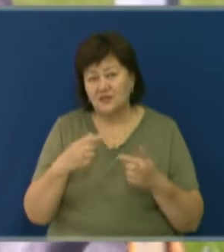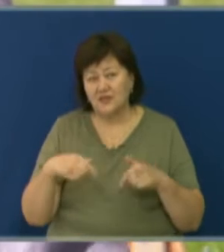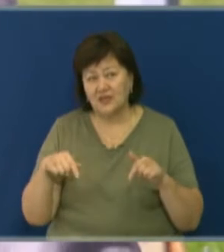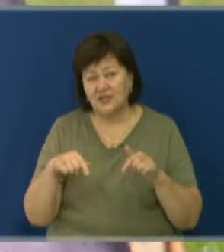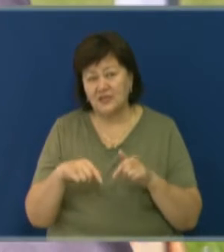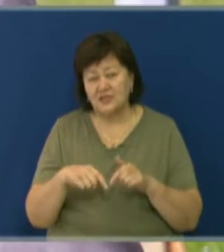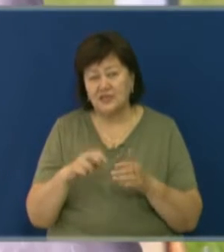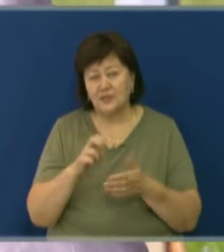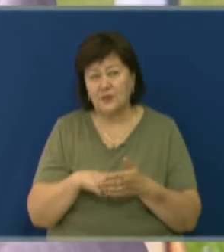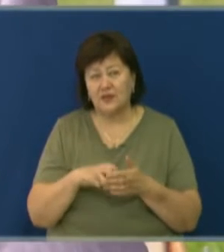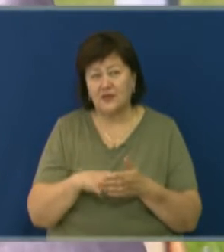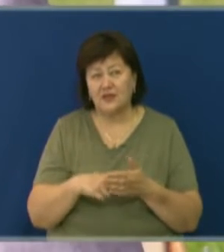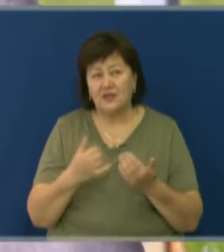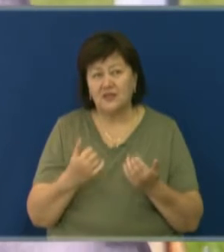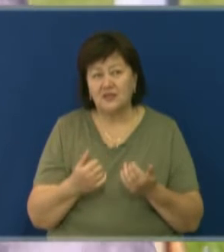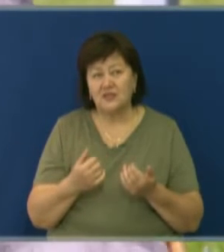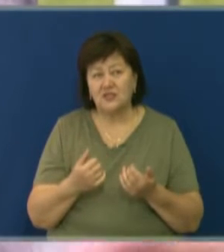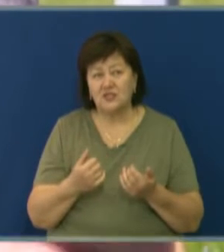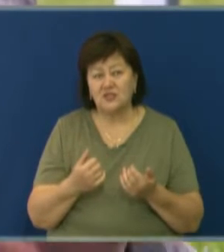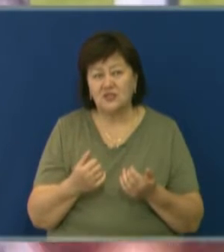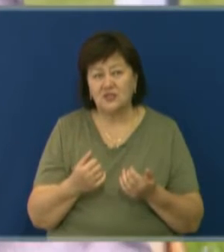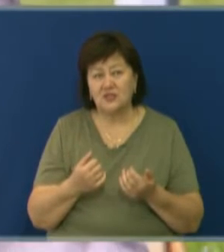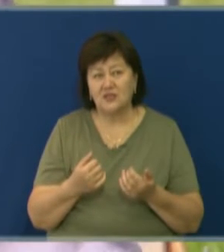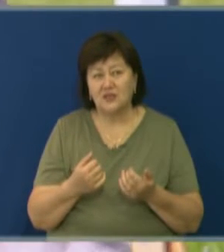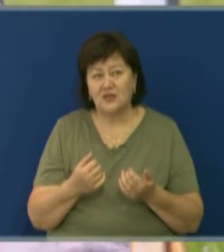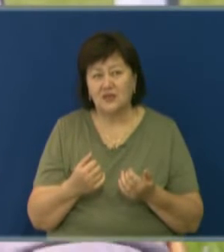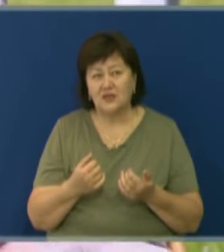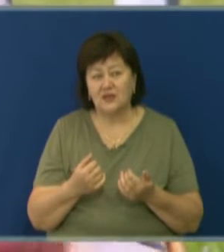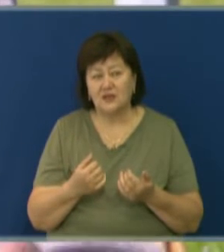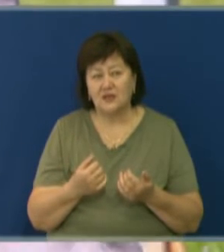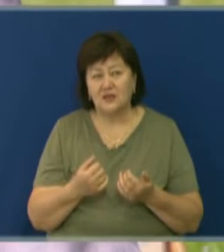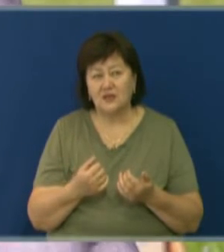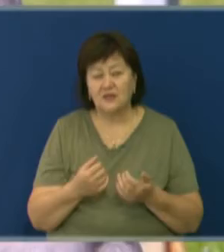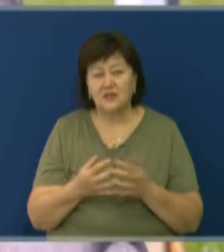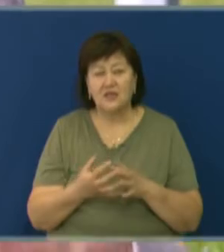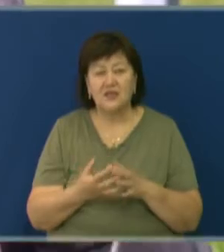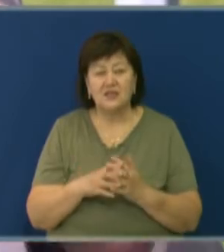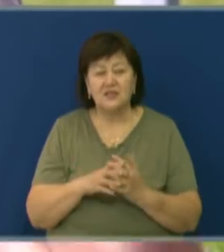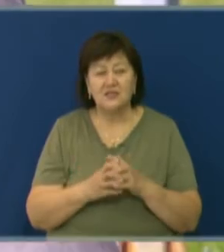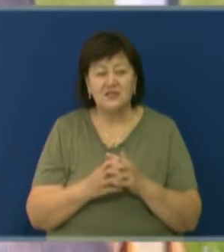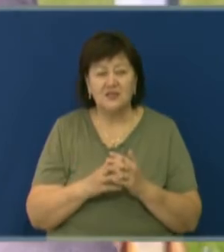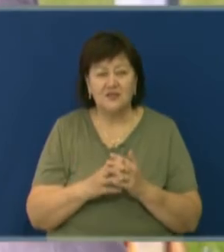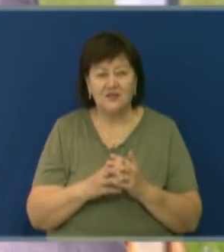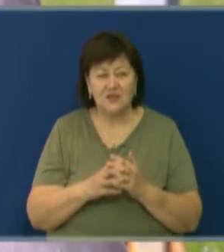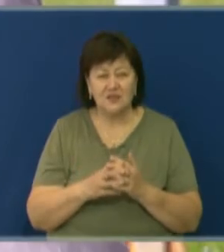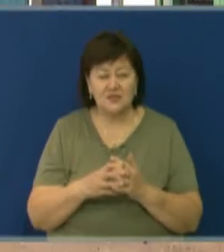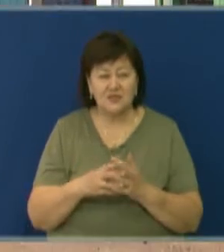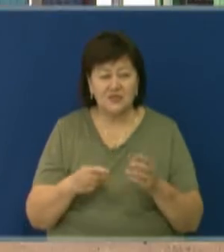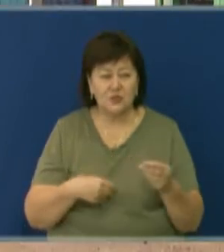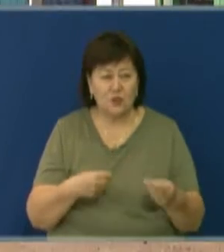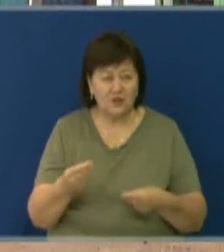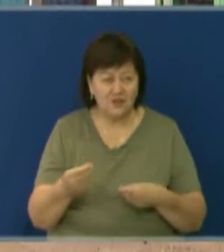қазір оның саны ұлғайтылды. Әсіресе себебі ауыл әкімі ол мемлекеттік қызметкер болып